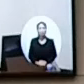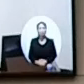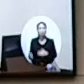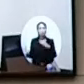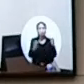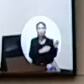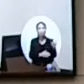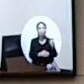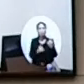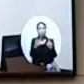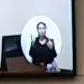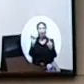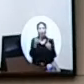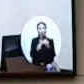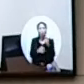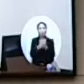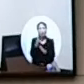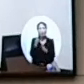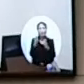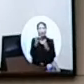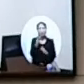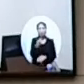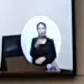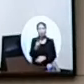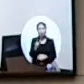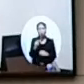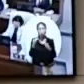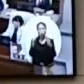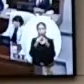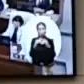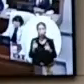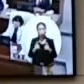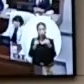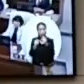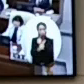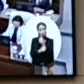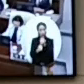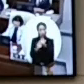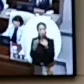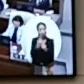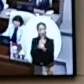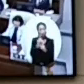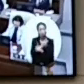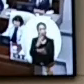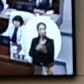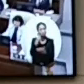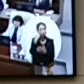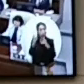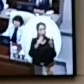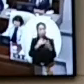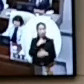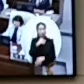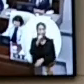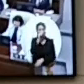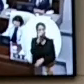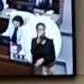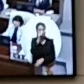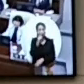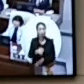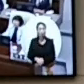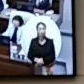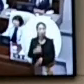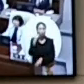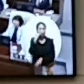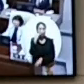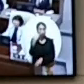의사협정 제21항 안동시 임대주택 분쟁조정위원회 설치 및 운영조례 일부 개정조례안에 대해 질의나 토론하시는 분 계십니까?